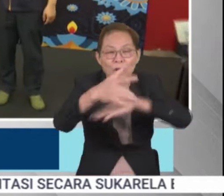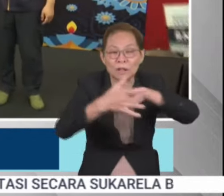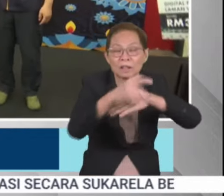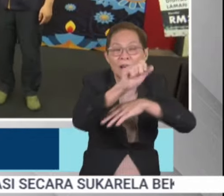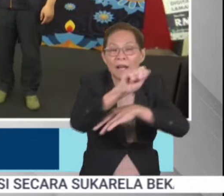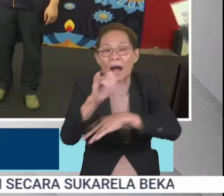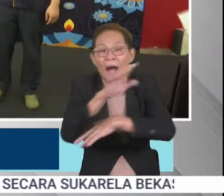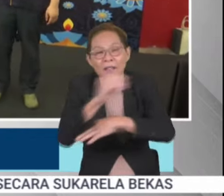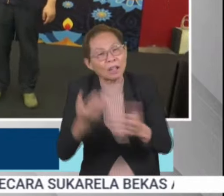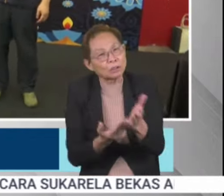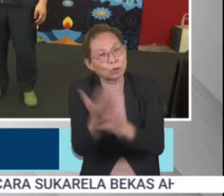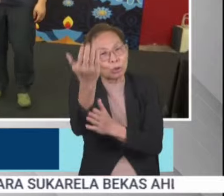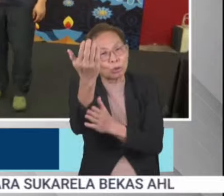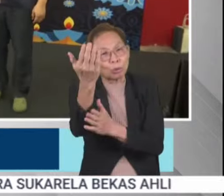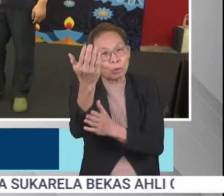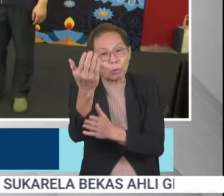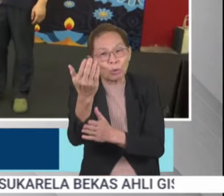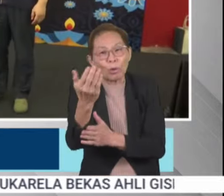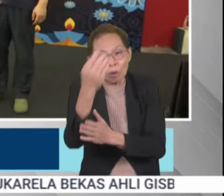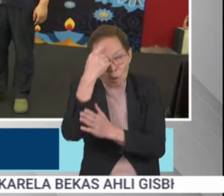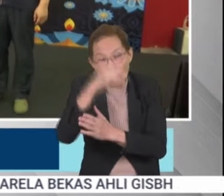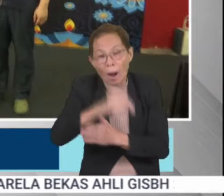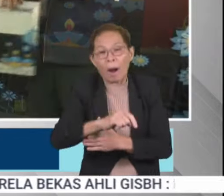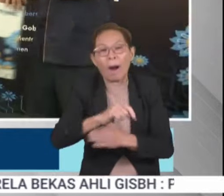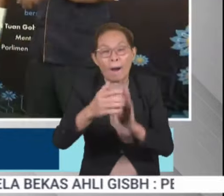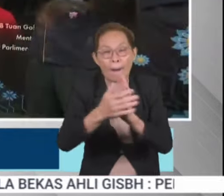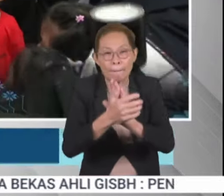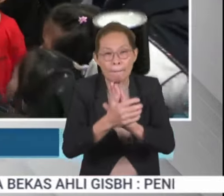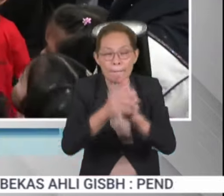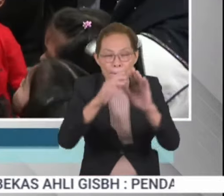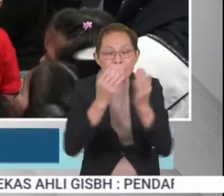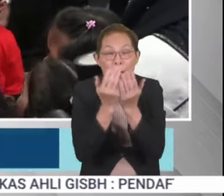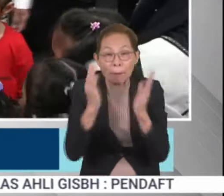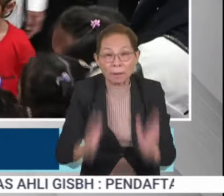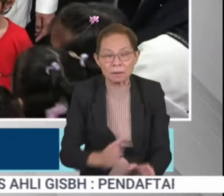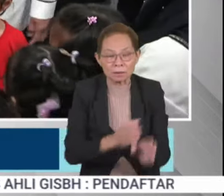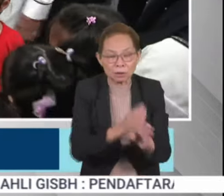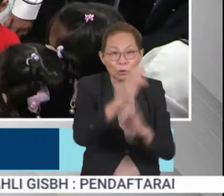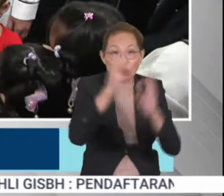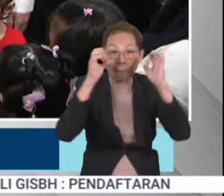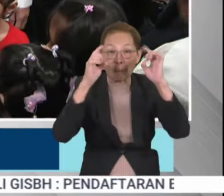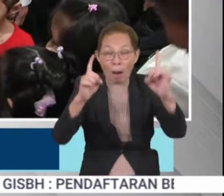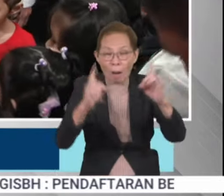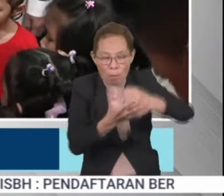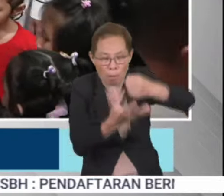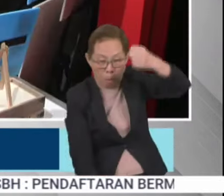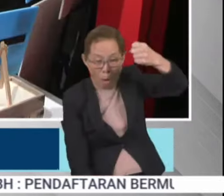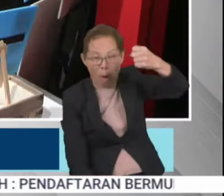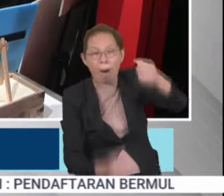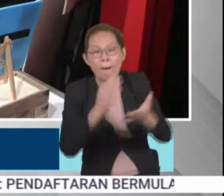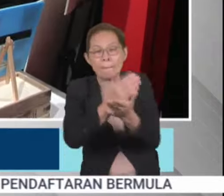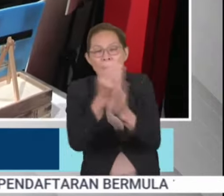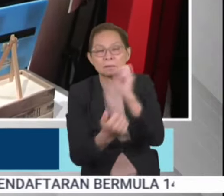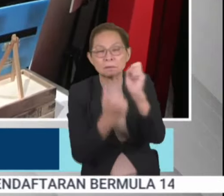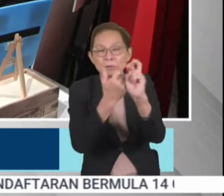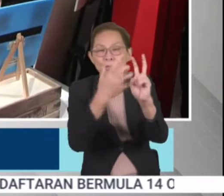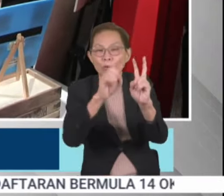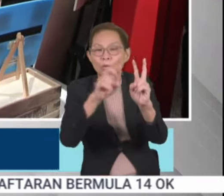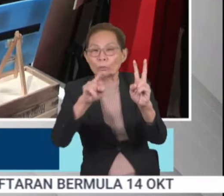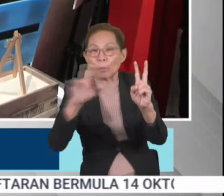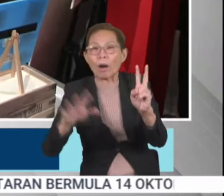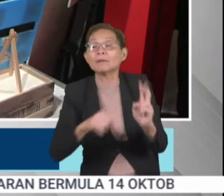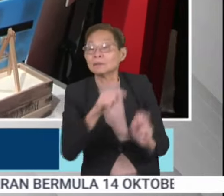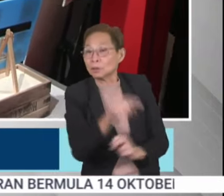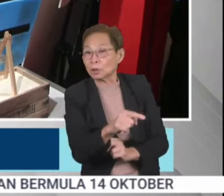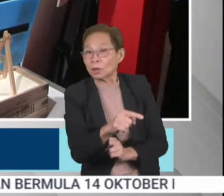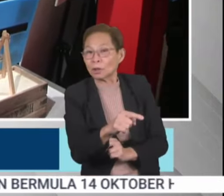teknologi sekaligus berhebat bakat para pelajar. Sektor pendidikan yang menerima peruntukan terbesar dalam belanjawan 2025